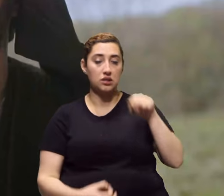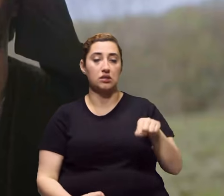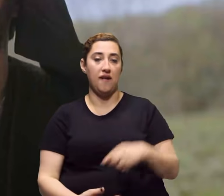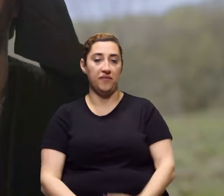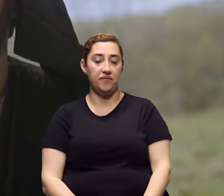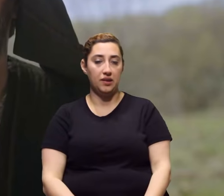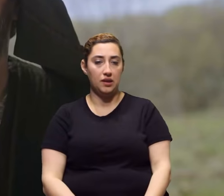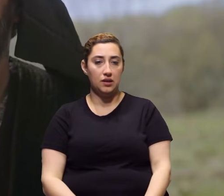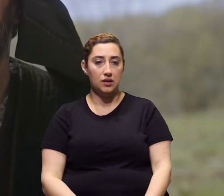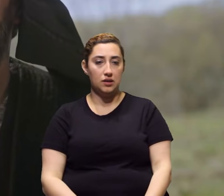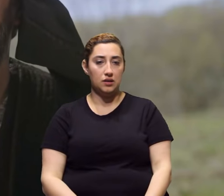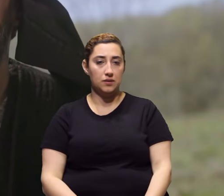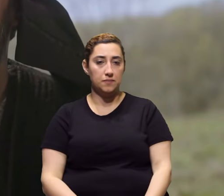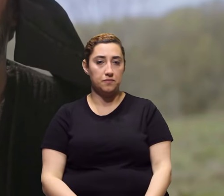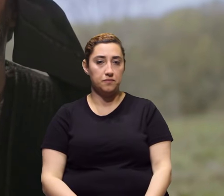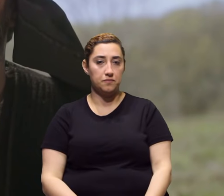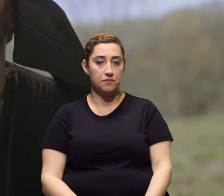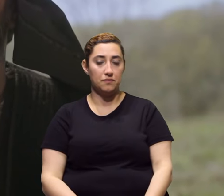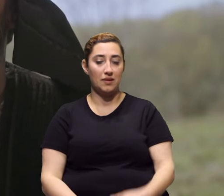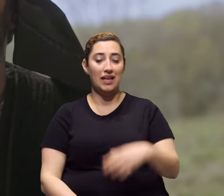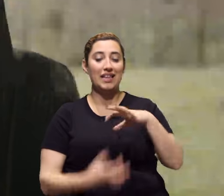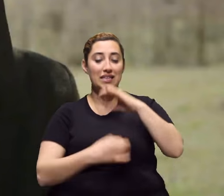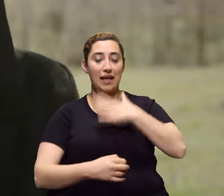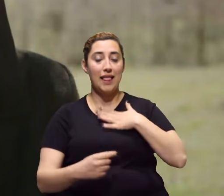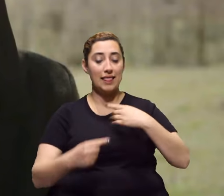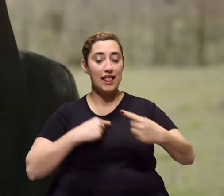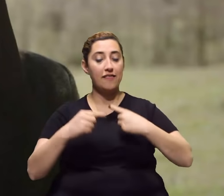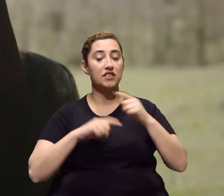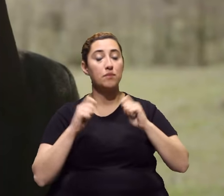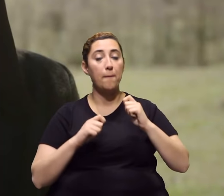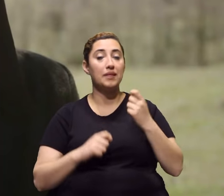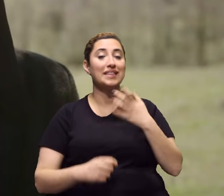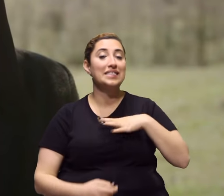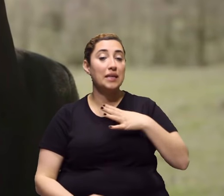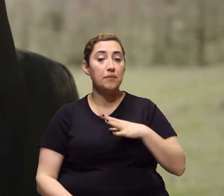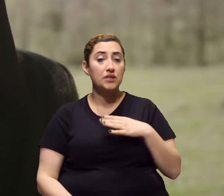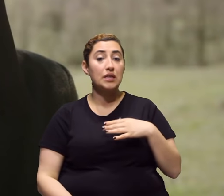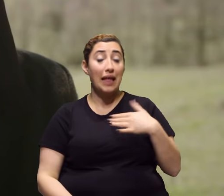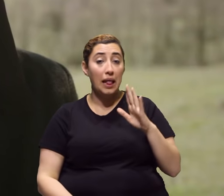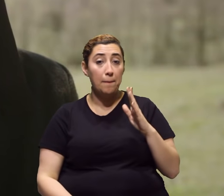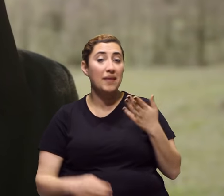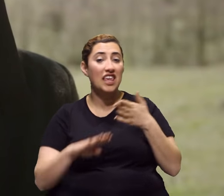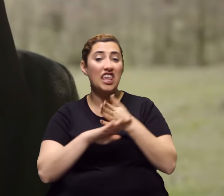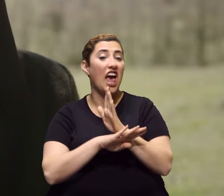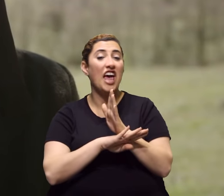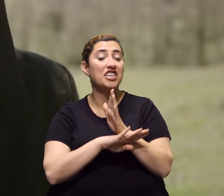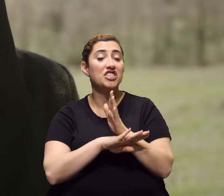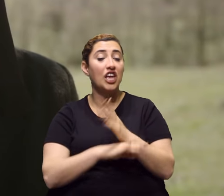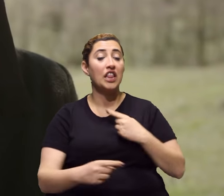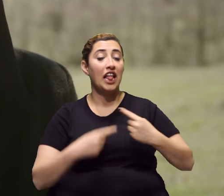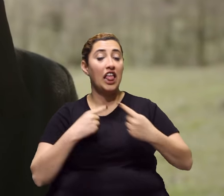İnsan. Muhatap kılmış kendini. Değil mi ki? Hakikatin